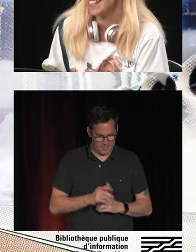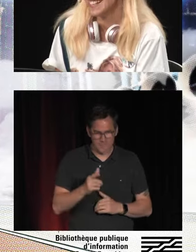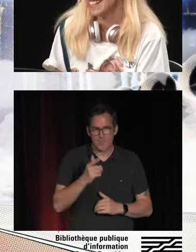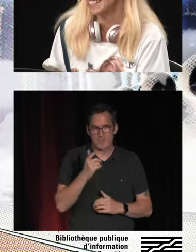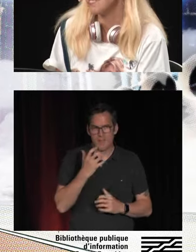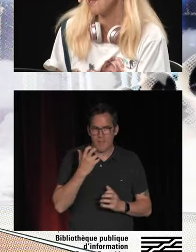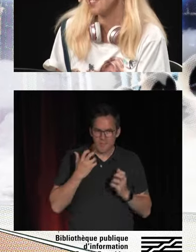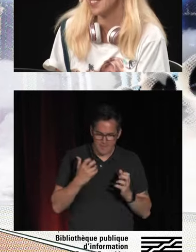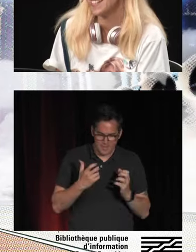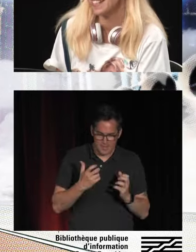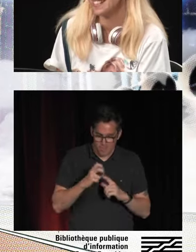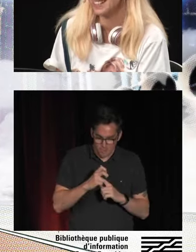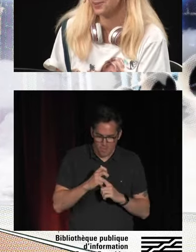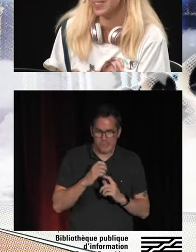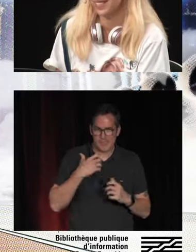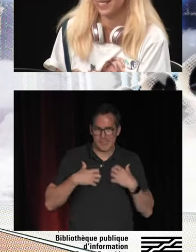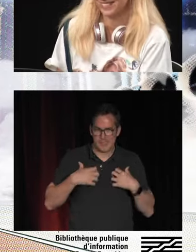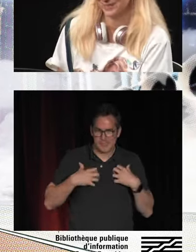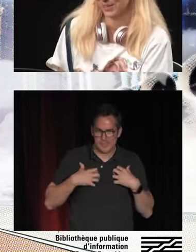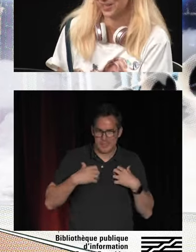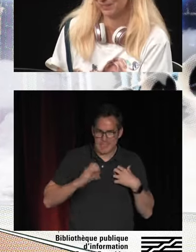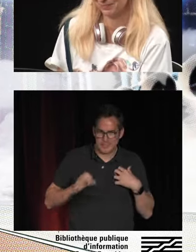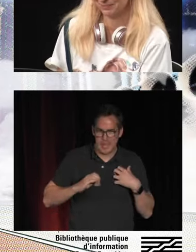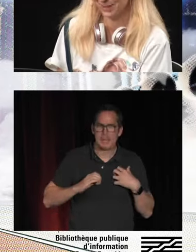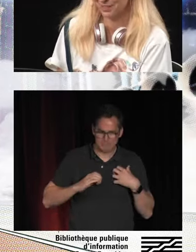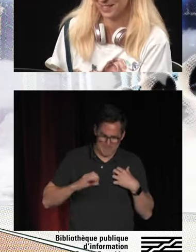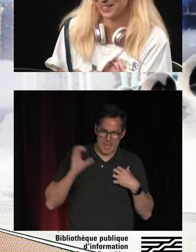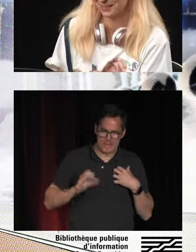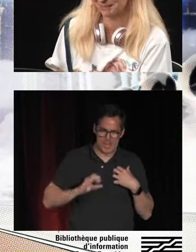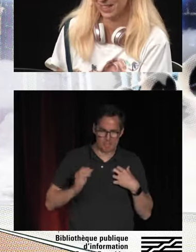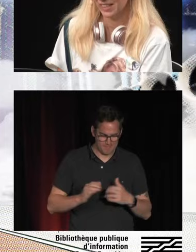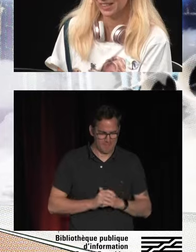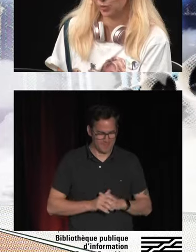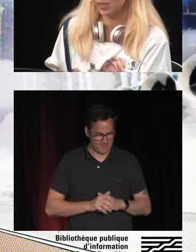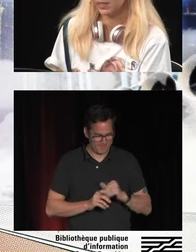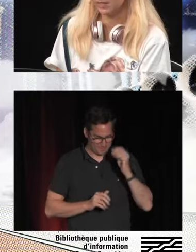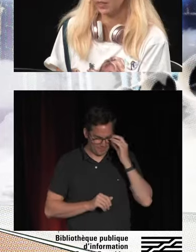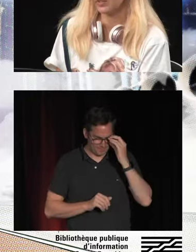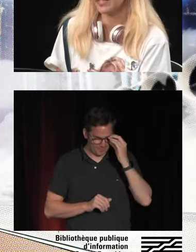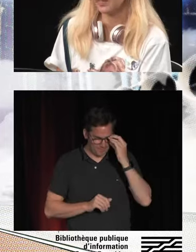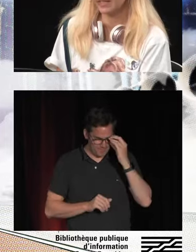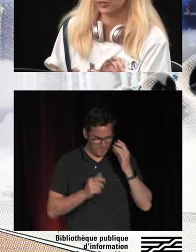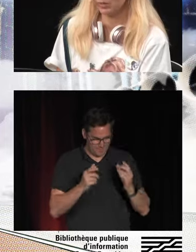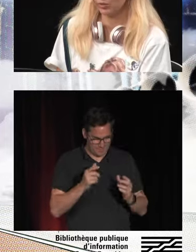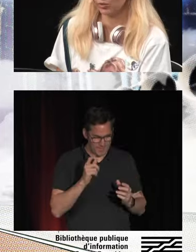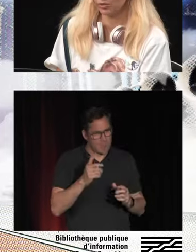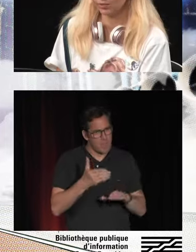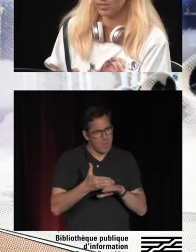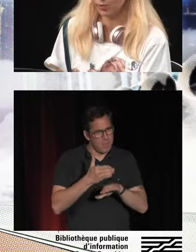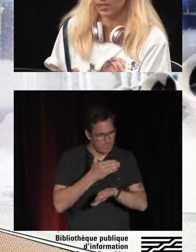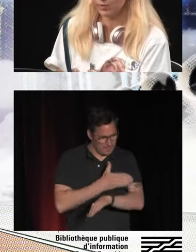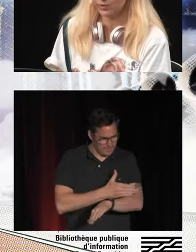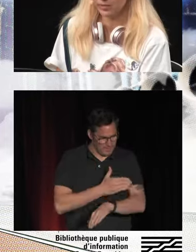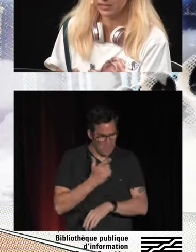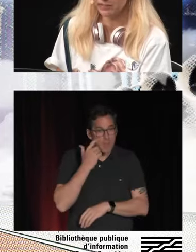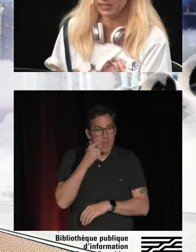J'ai envie de réessayer. Vous voulez que je réessaye? Oui. Bah oui. Bah on va réessayer. Donc, anticiper énormément le truc. Vous